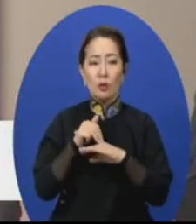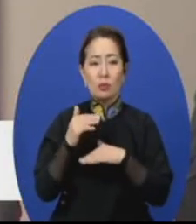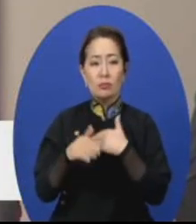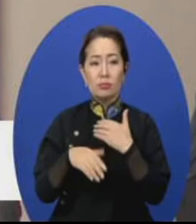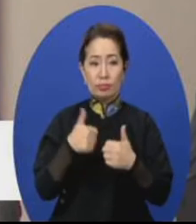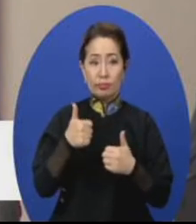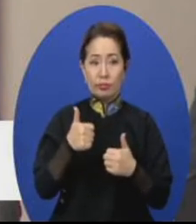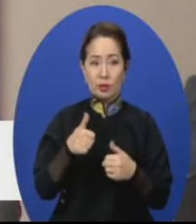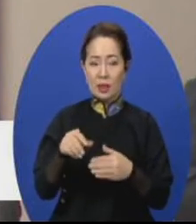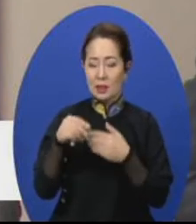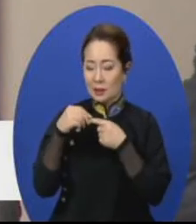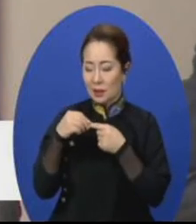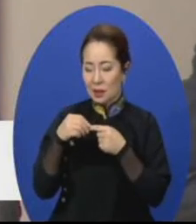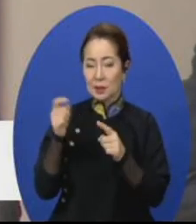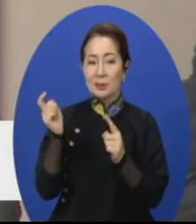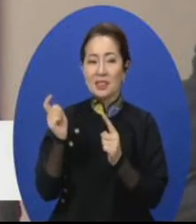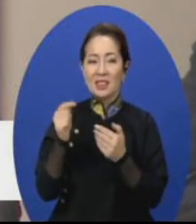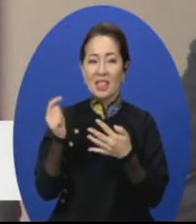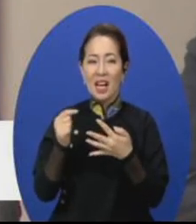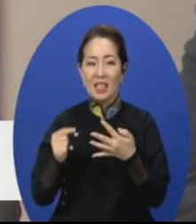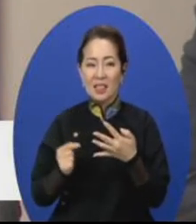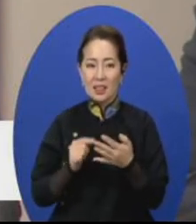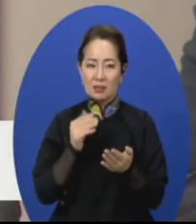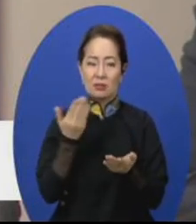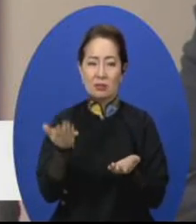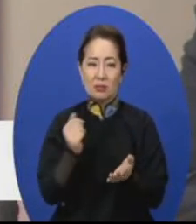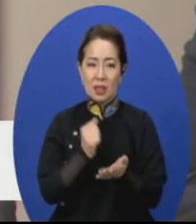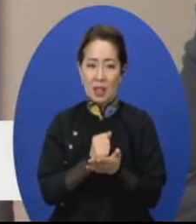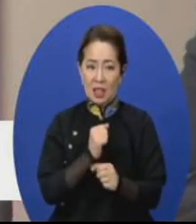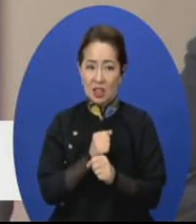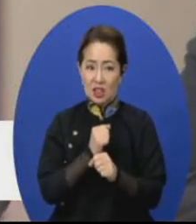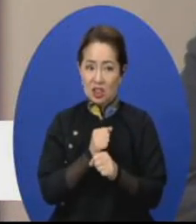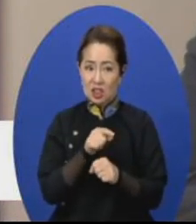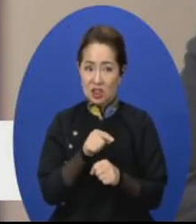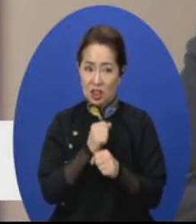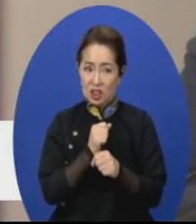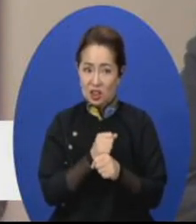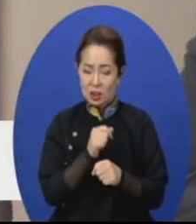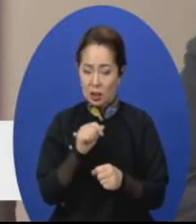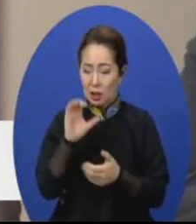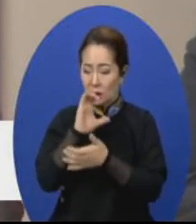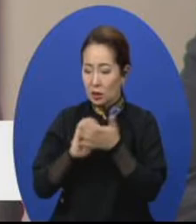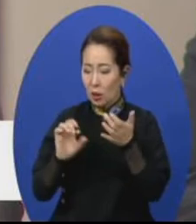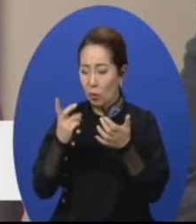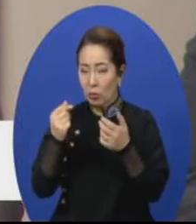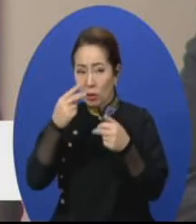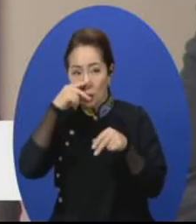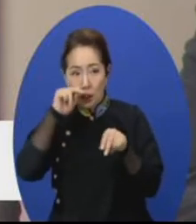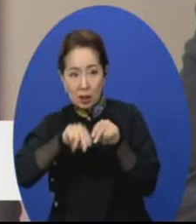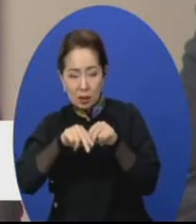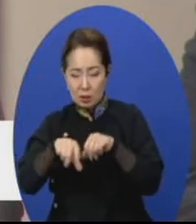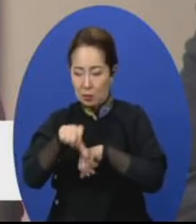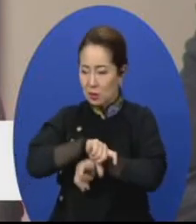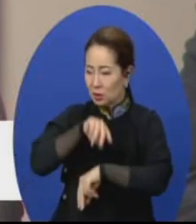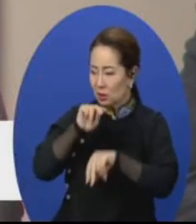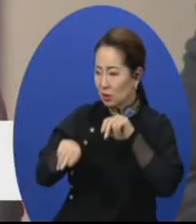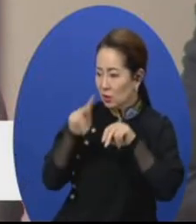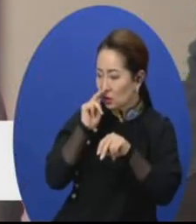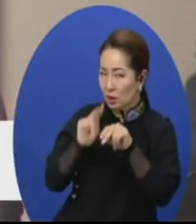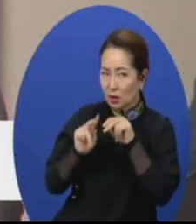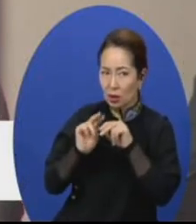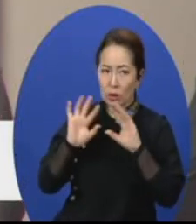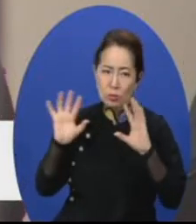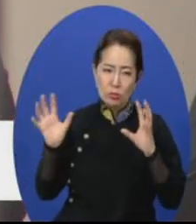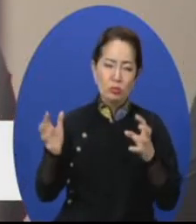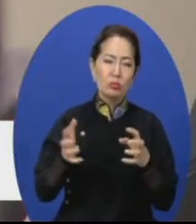шаардлагыг одоо та бүхэндээ тавьж ажиллаж байгаа. Ийм учраас энэ санхүүгийн хяналтыг мэрэгжлийн хяналтын нэгдсэн тогтолцоонд